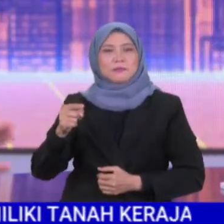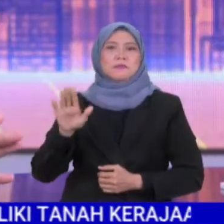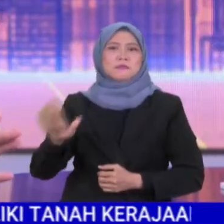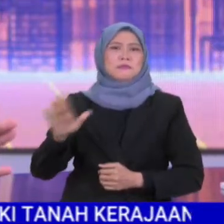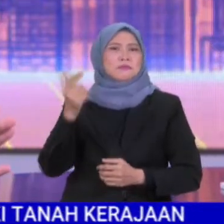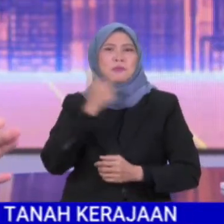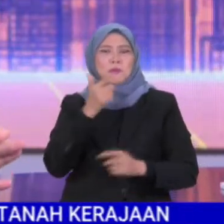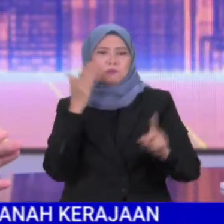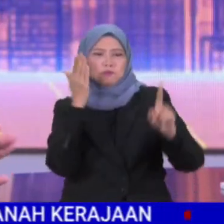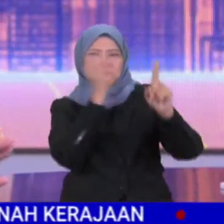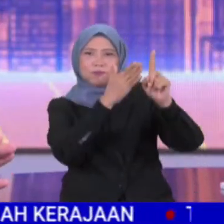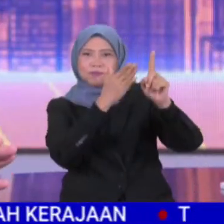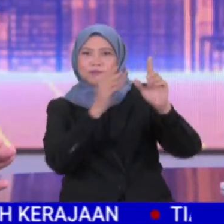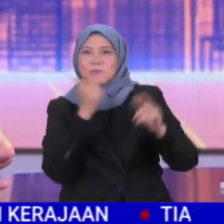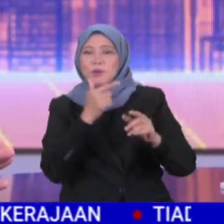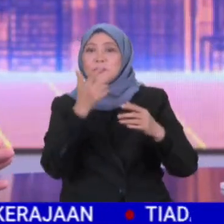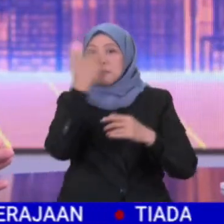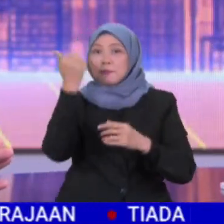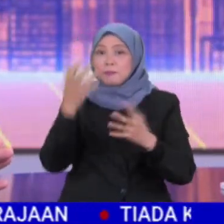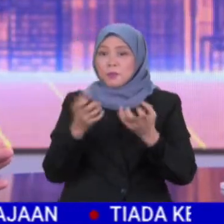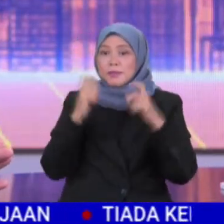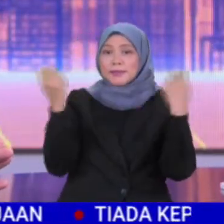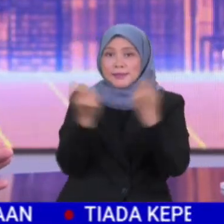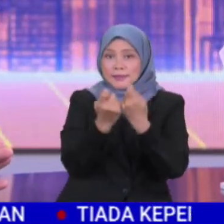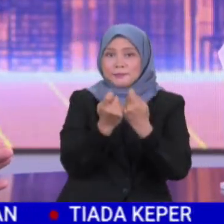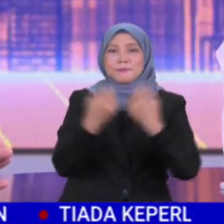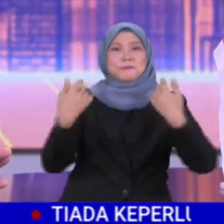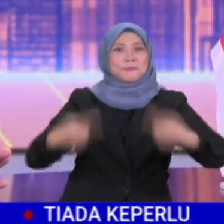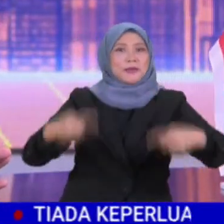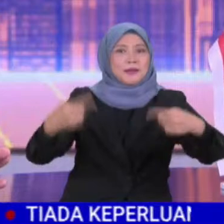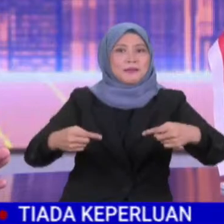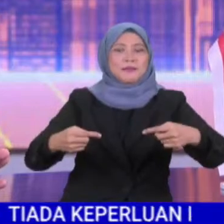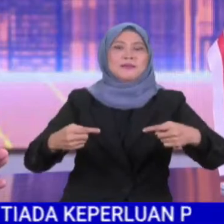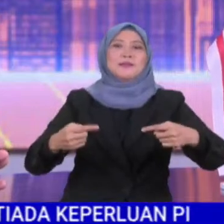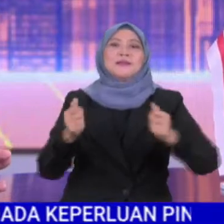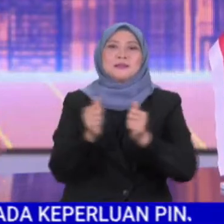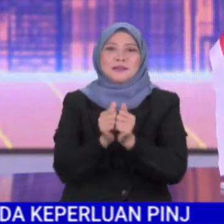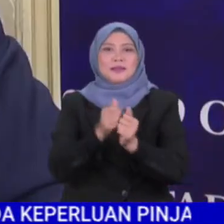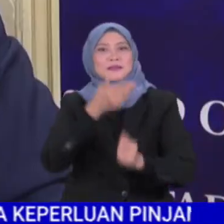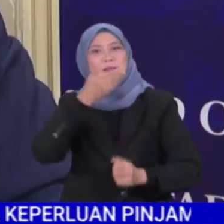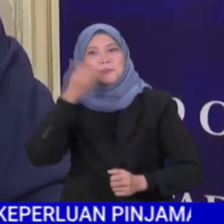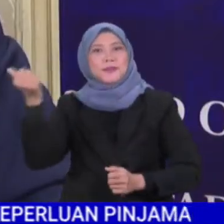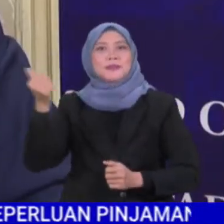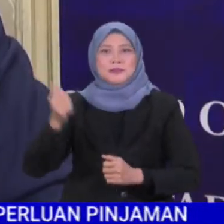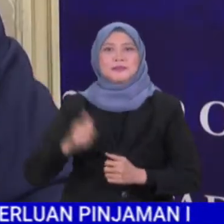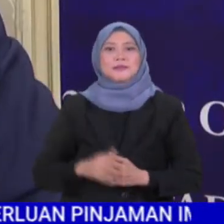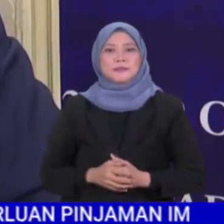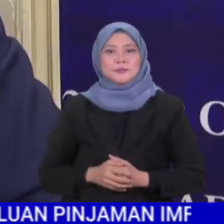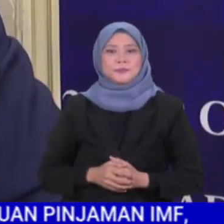meletakkan sebarang sasaran kerana mahu pasukan bermain dengan sebaiknya.